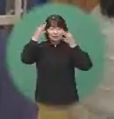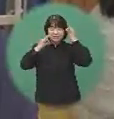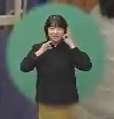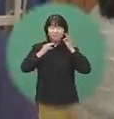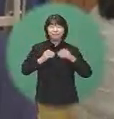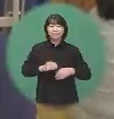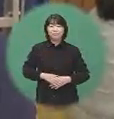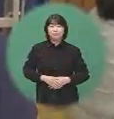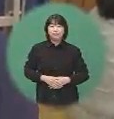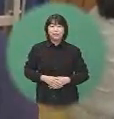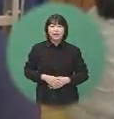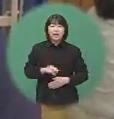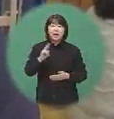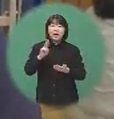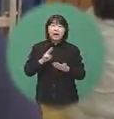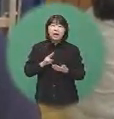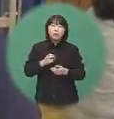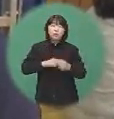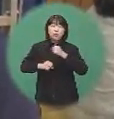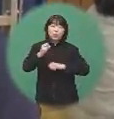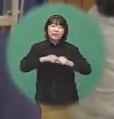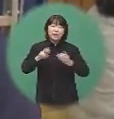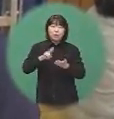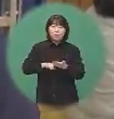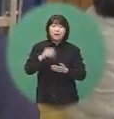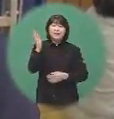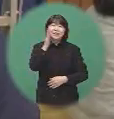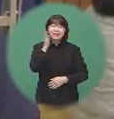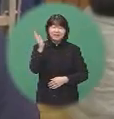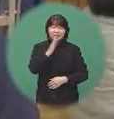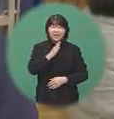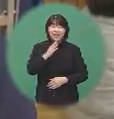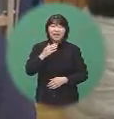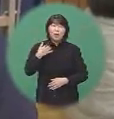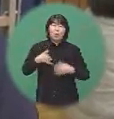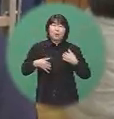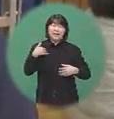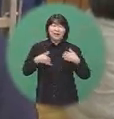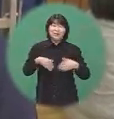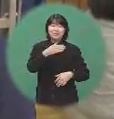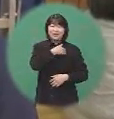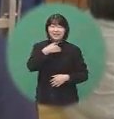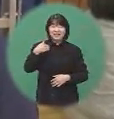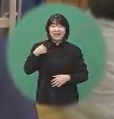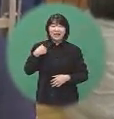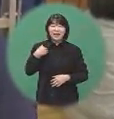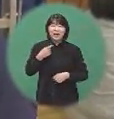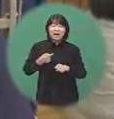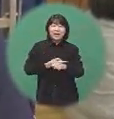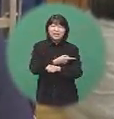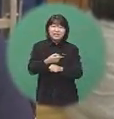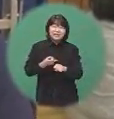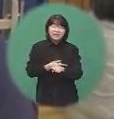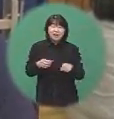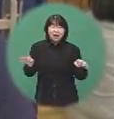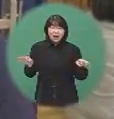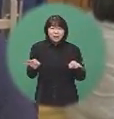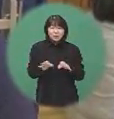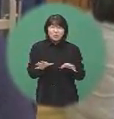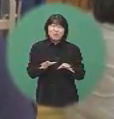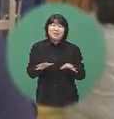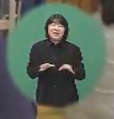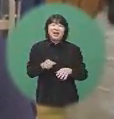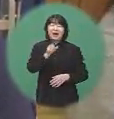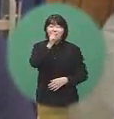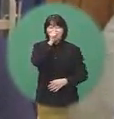決まった動きじゃなくて、こう楽しみが入っている動きなので、やっててもあっという間にもう1時間が過ぎて